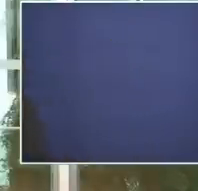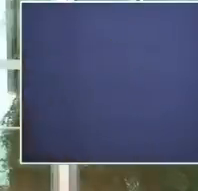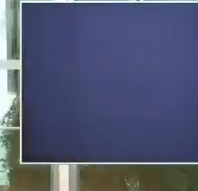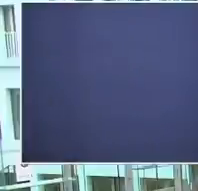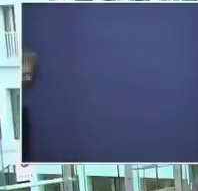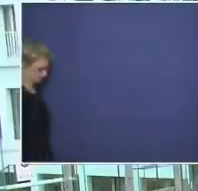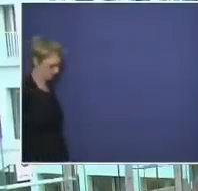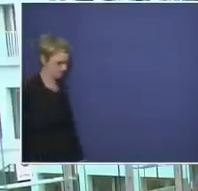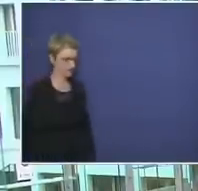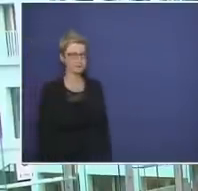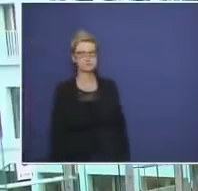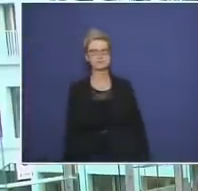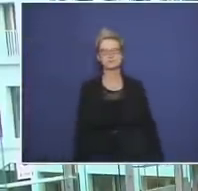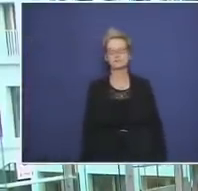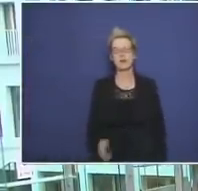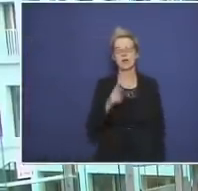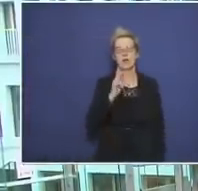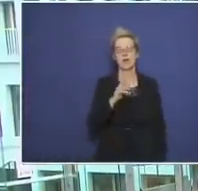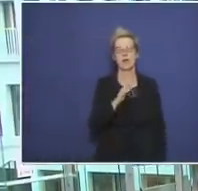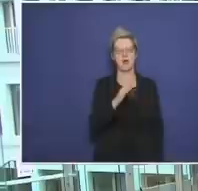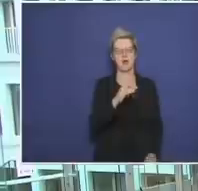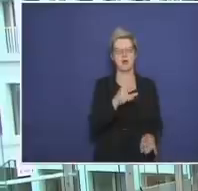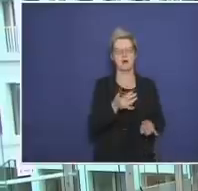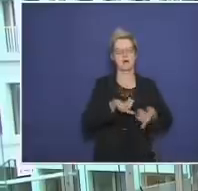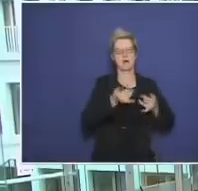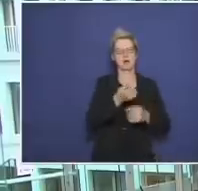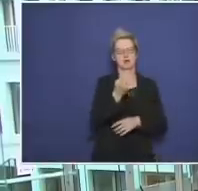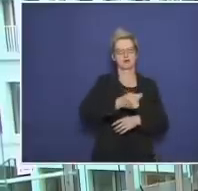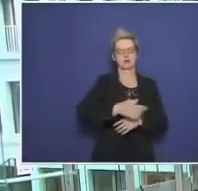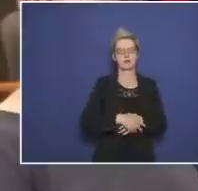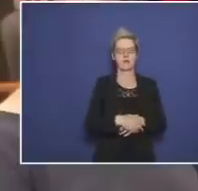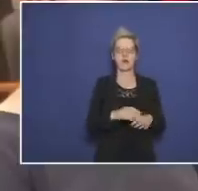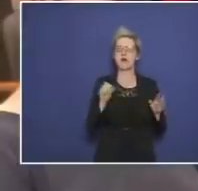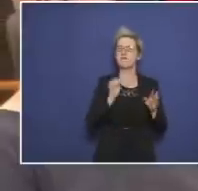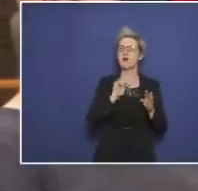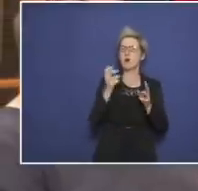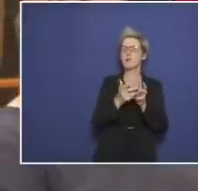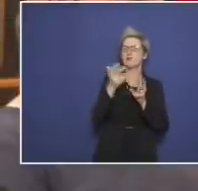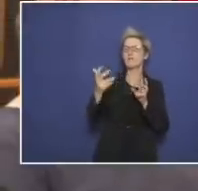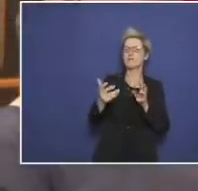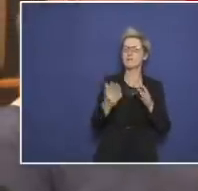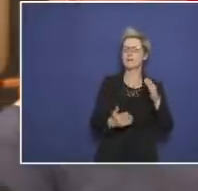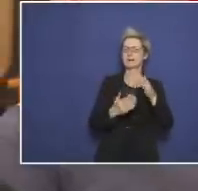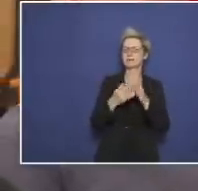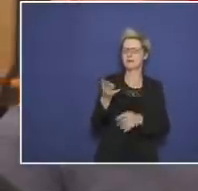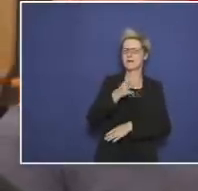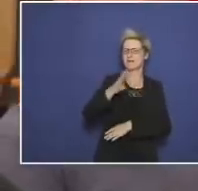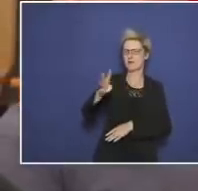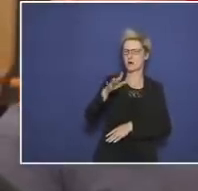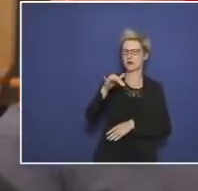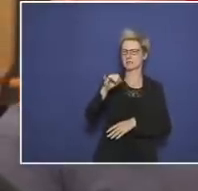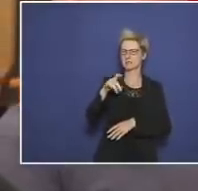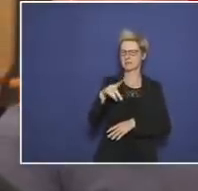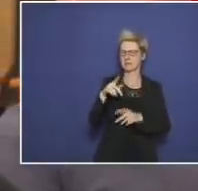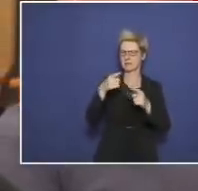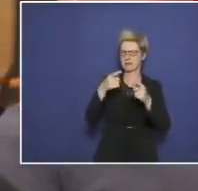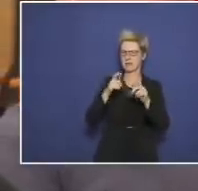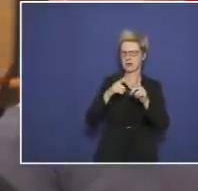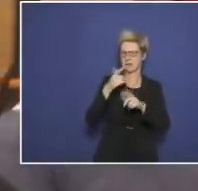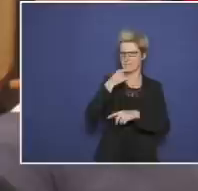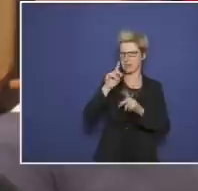Herr Reitschuster? Warum begrenzt man die Verlängerung nicht auf 4 Wochen, wie das ja die SPD laut Medien berichten wollte, Herr Seibert?